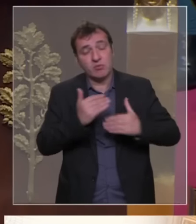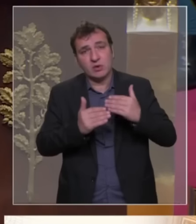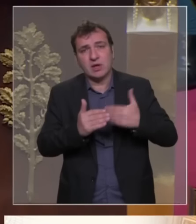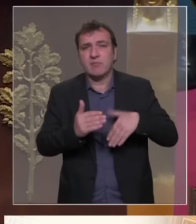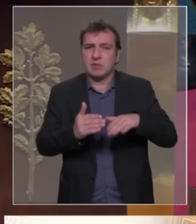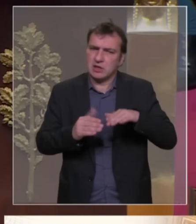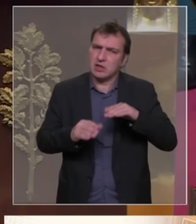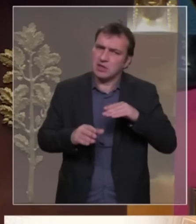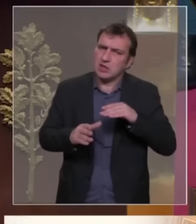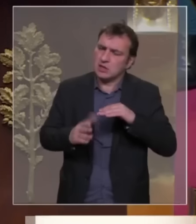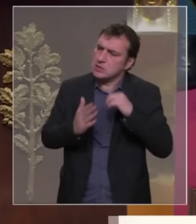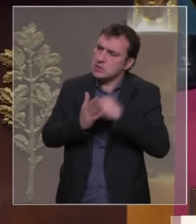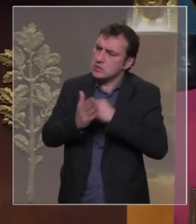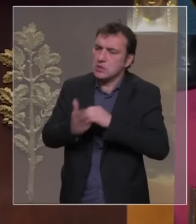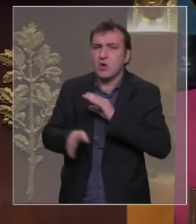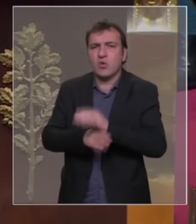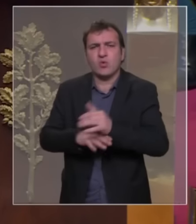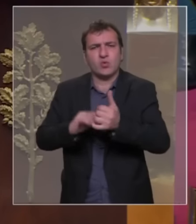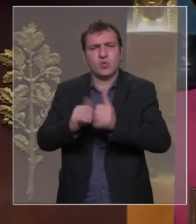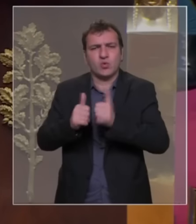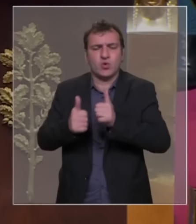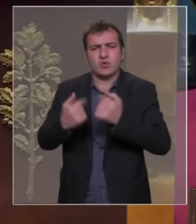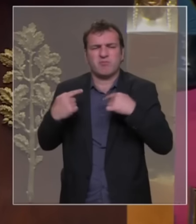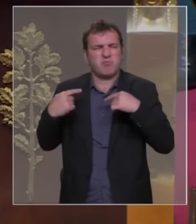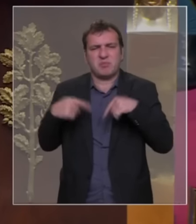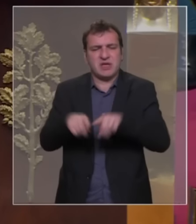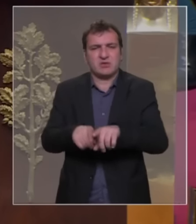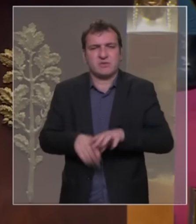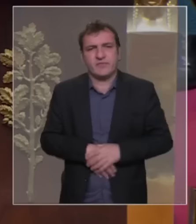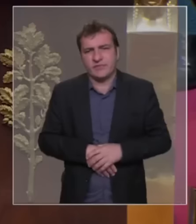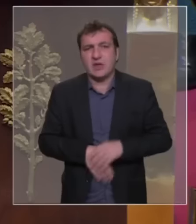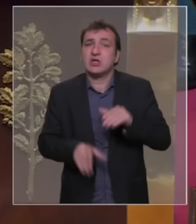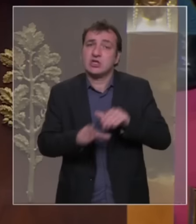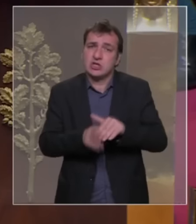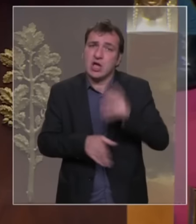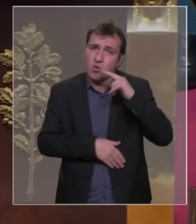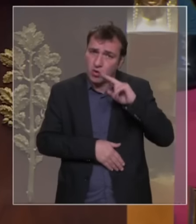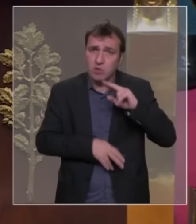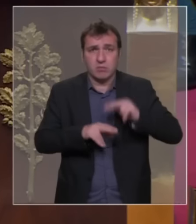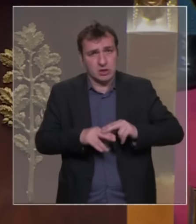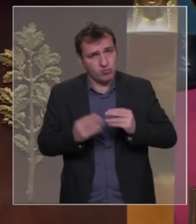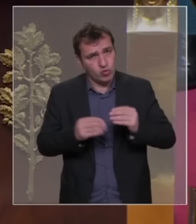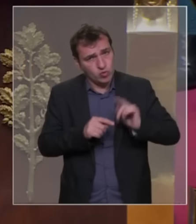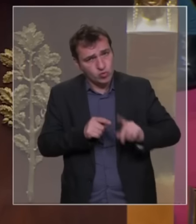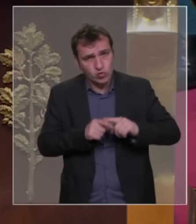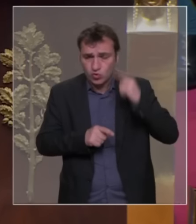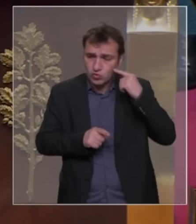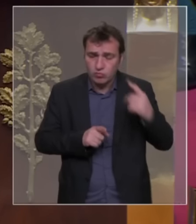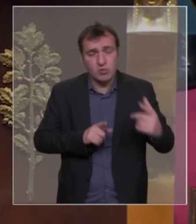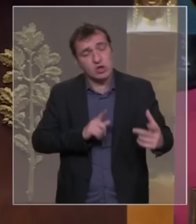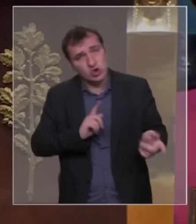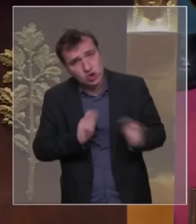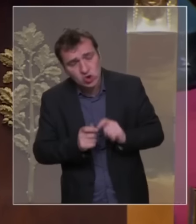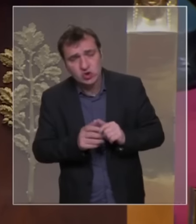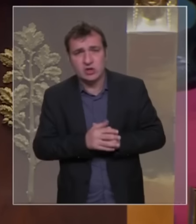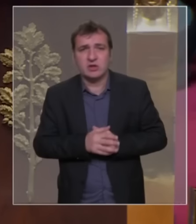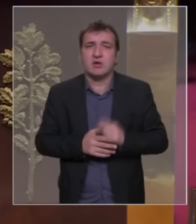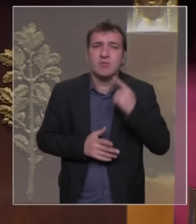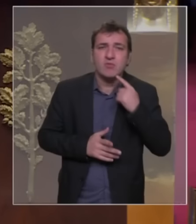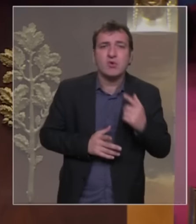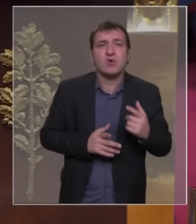concurrence déloyale. Il reste bien des choses à faire bouger en Europe pour accélérer la transition écologique ensemble, en veillant